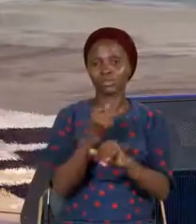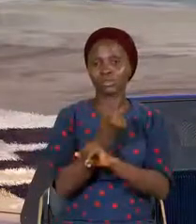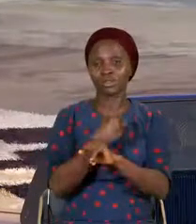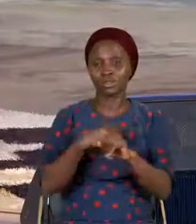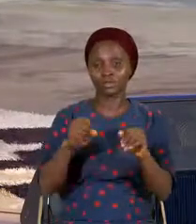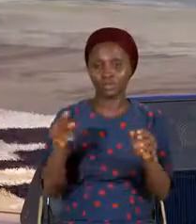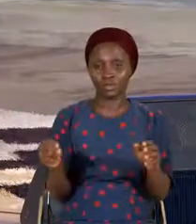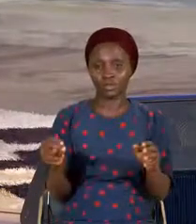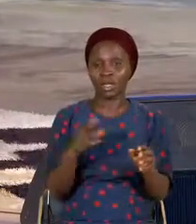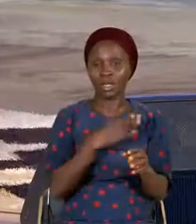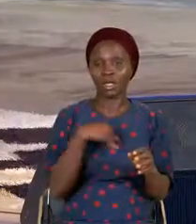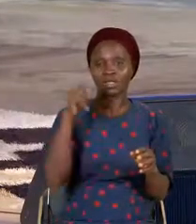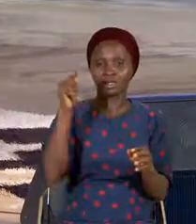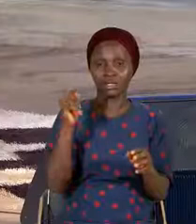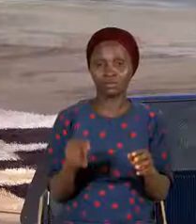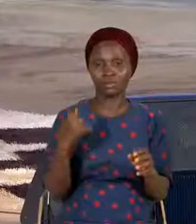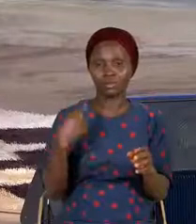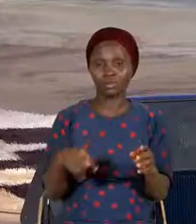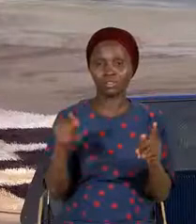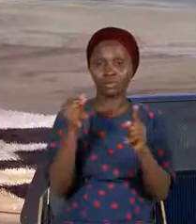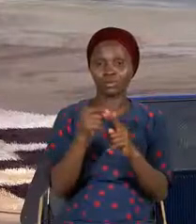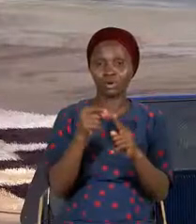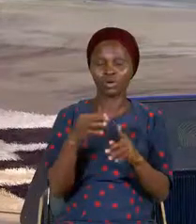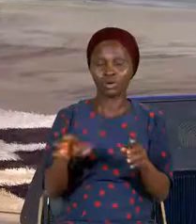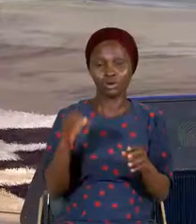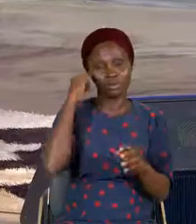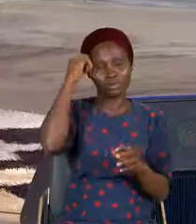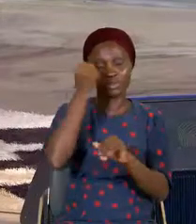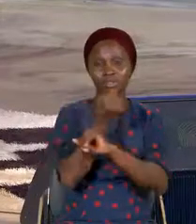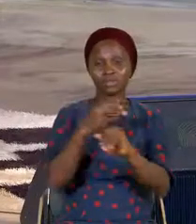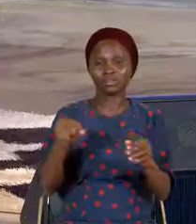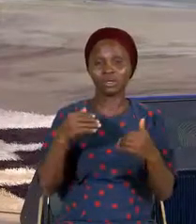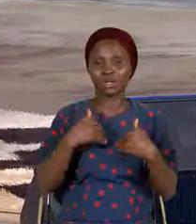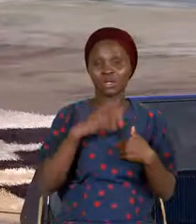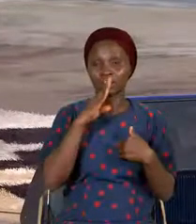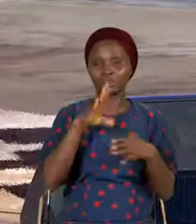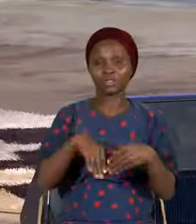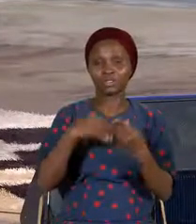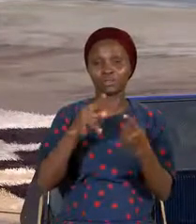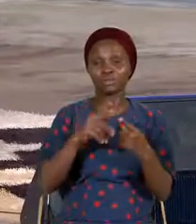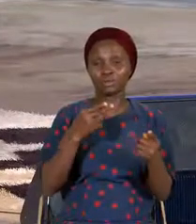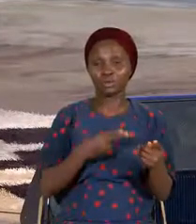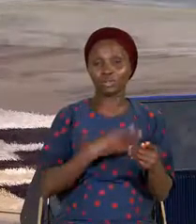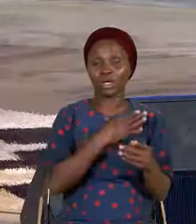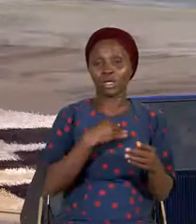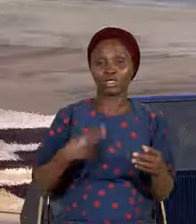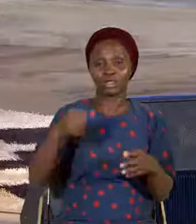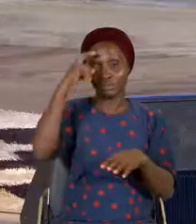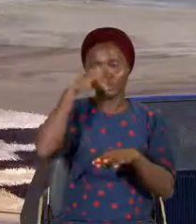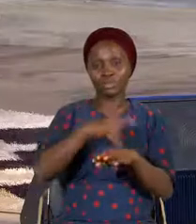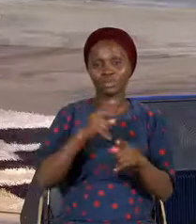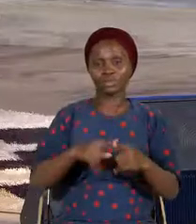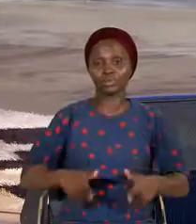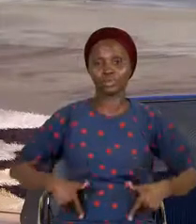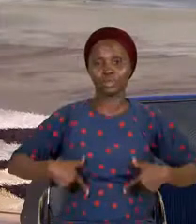sage à salut. Maintenant, la parole de son salut t'a été donnée. Et la sagesse